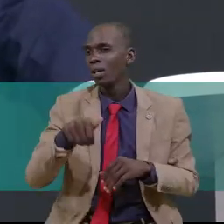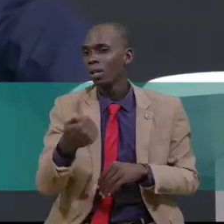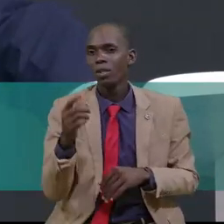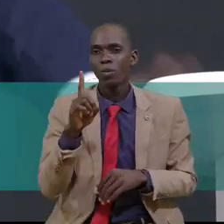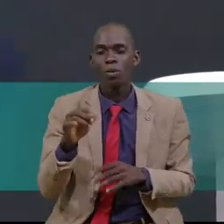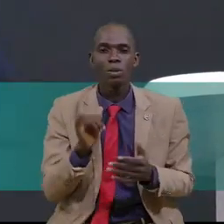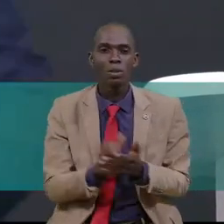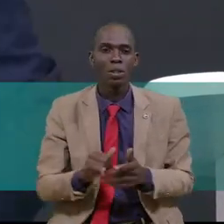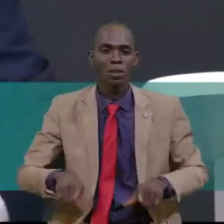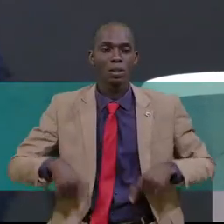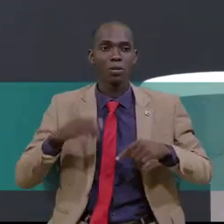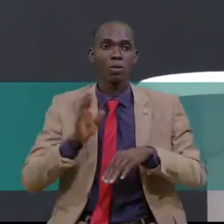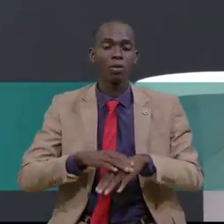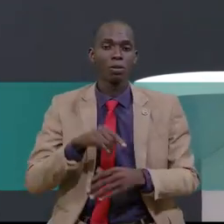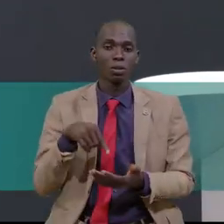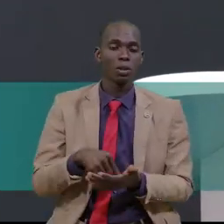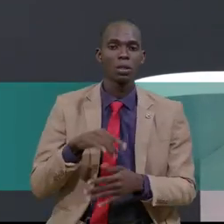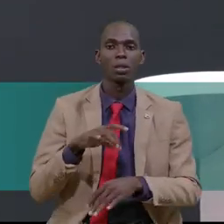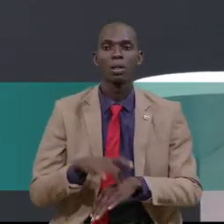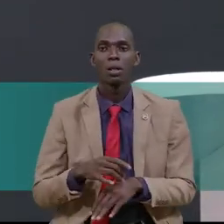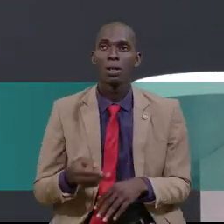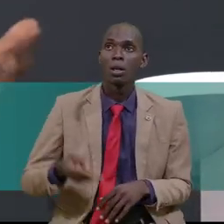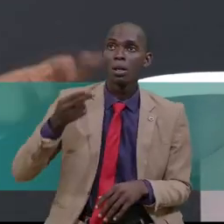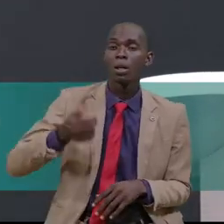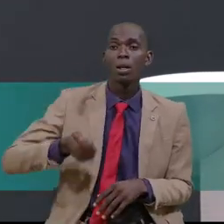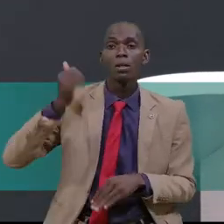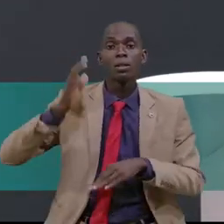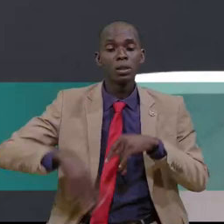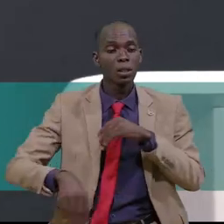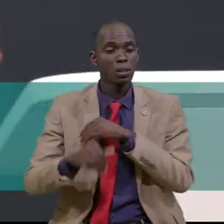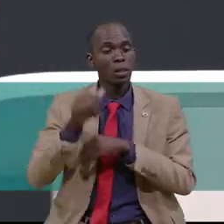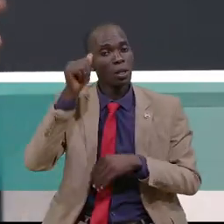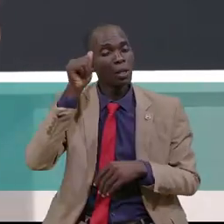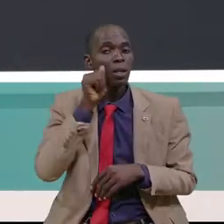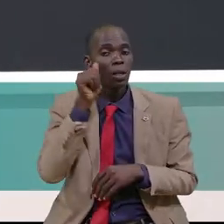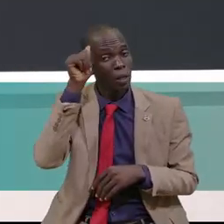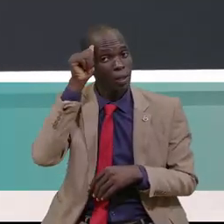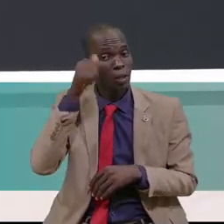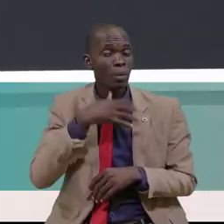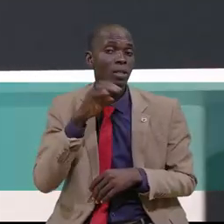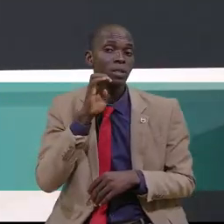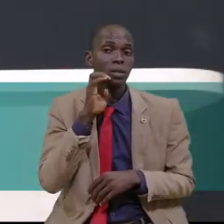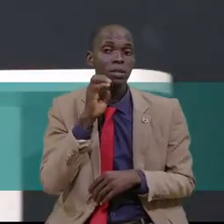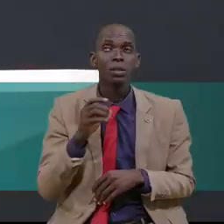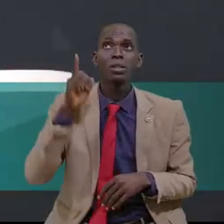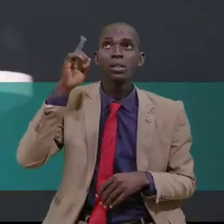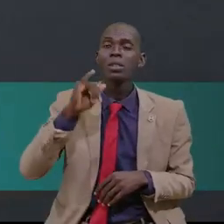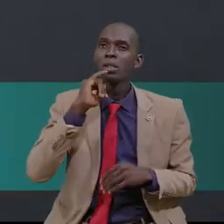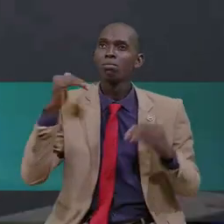ait jamais vécu sur la face de la terre, plus élevé qu'Adam et Ève. Il est